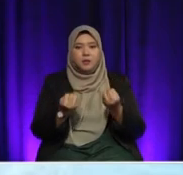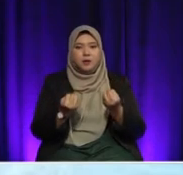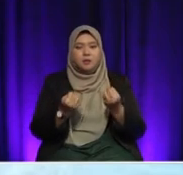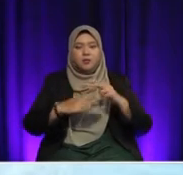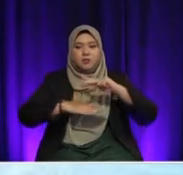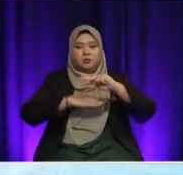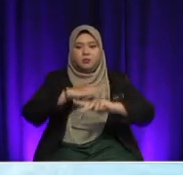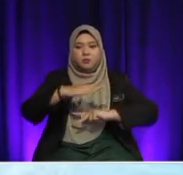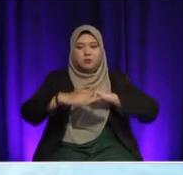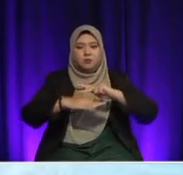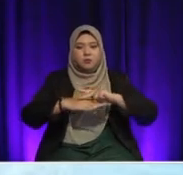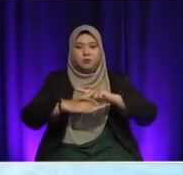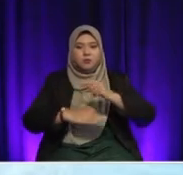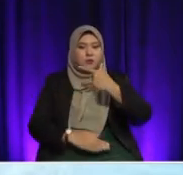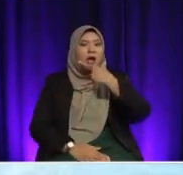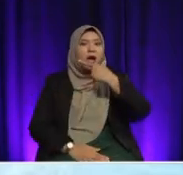Silakan Atikah.